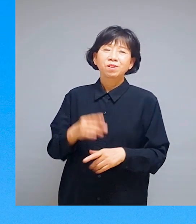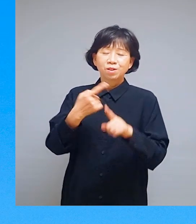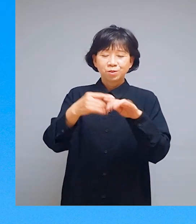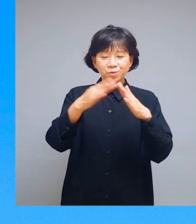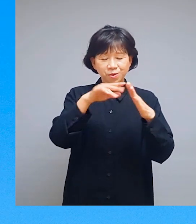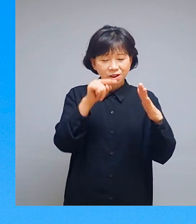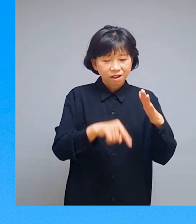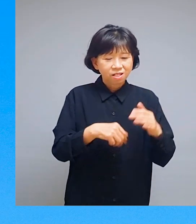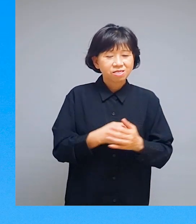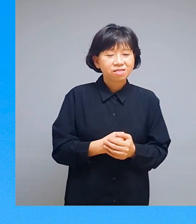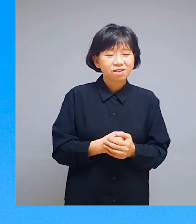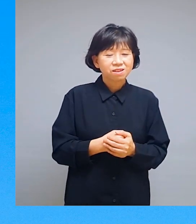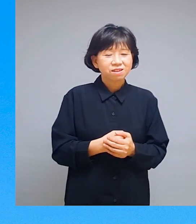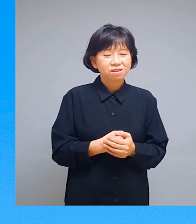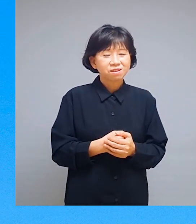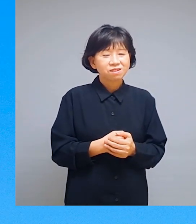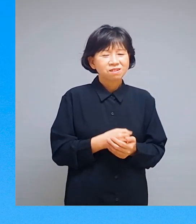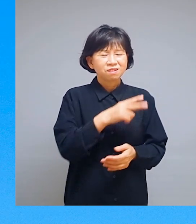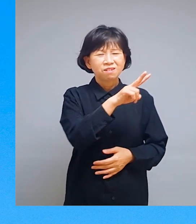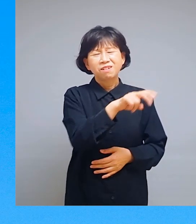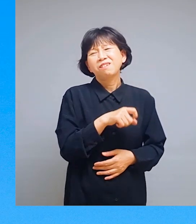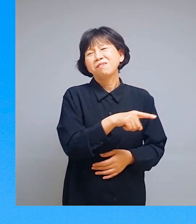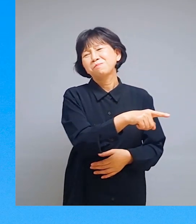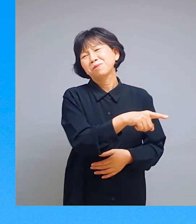안에 누가 참 싫습니까?